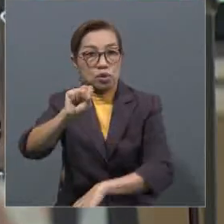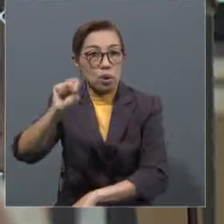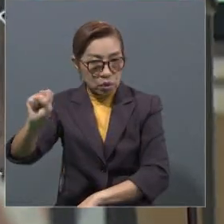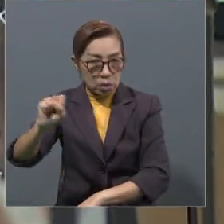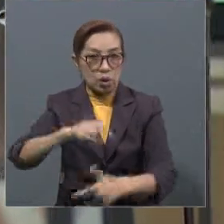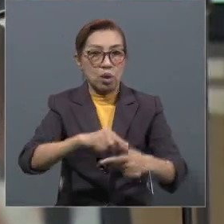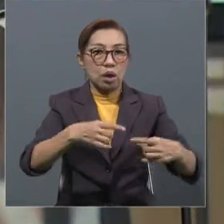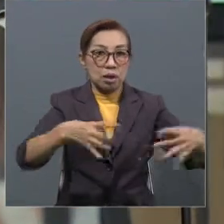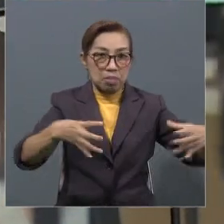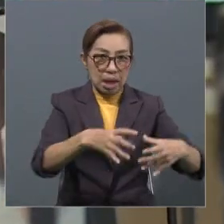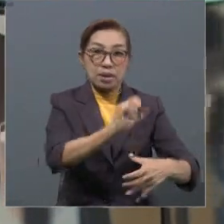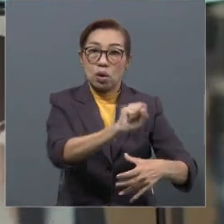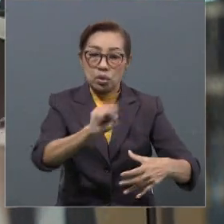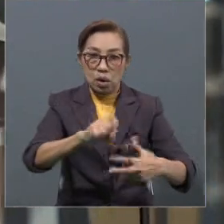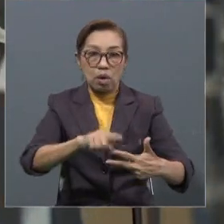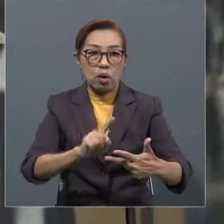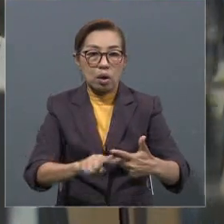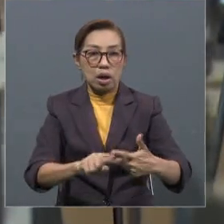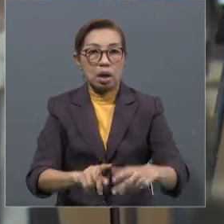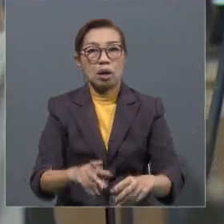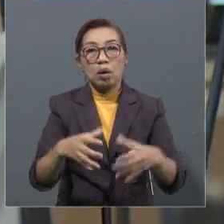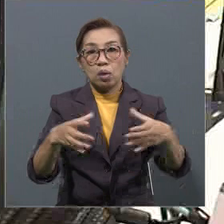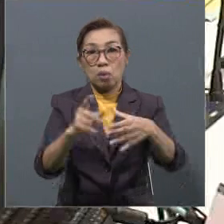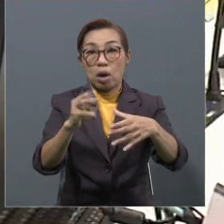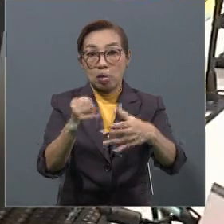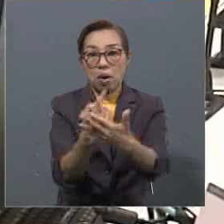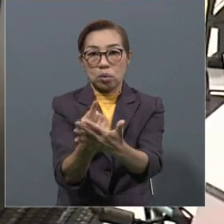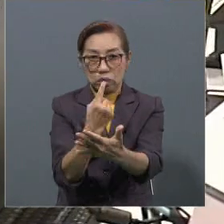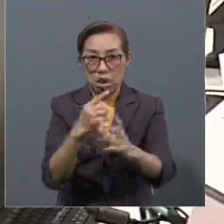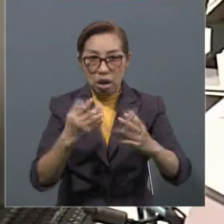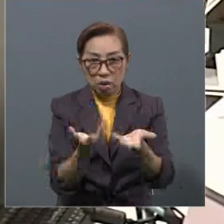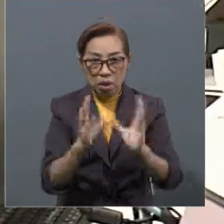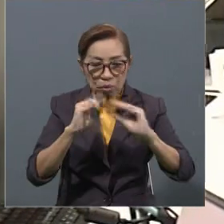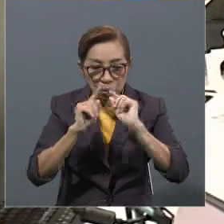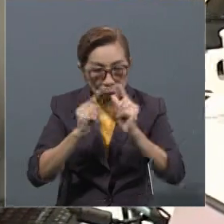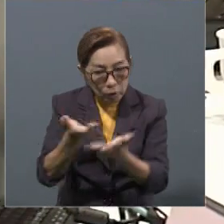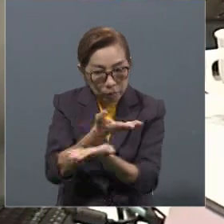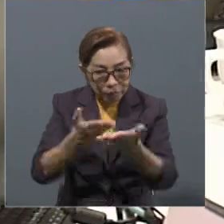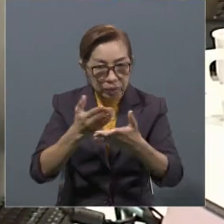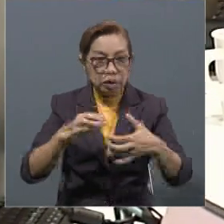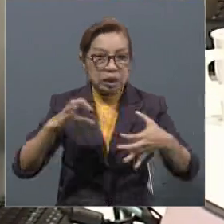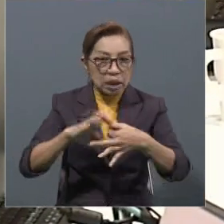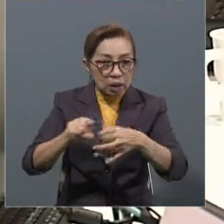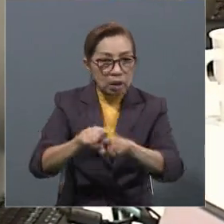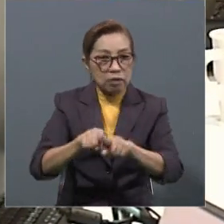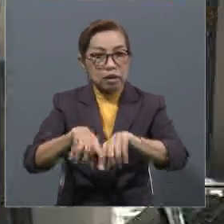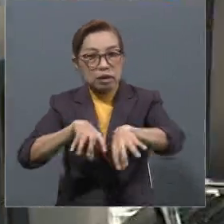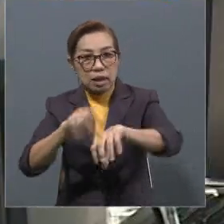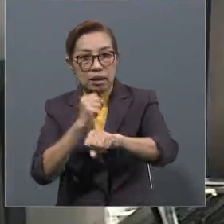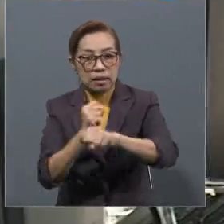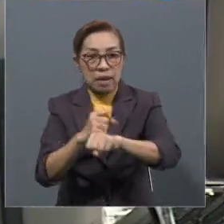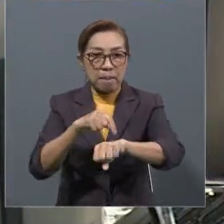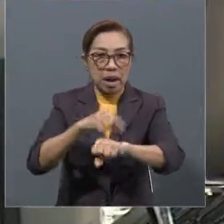ส.สฝ่ายค้านนะคะแล้วก็ตัวแทนคณะรัฐมนตรีเพื่อที่จะพิจารณากำหนดกรอบแนวทางและการจัดสรรเวลา